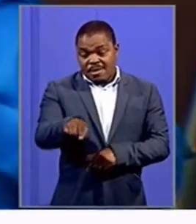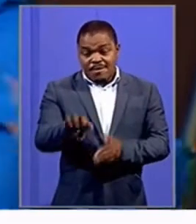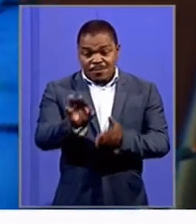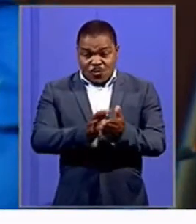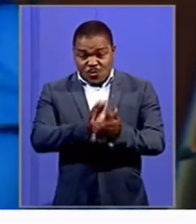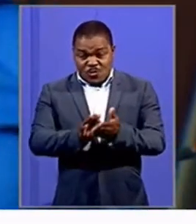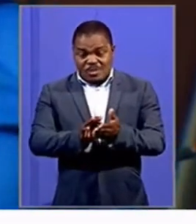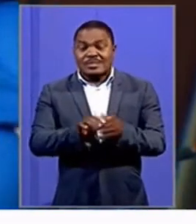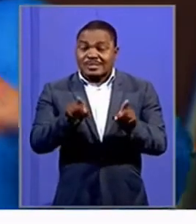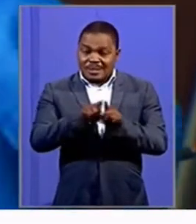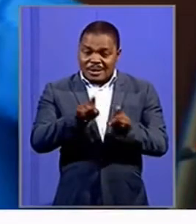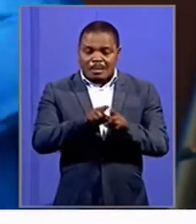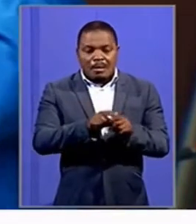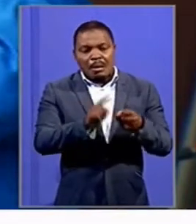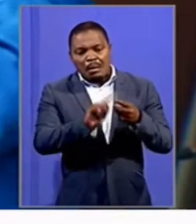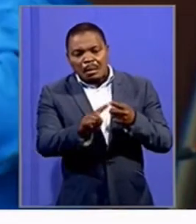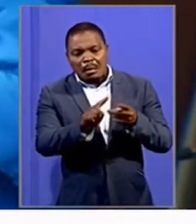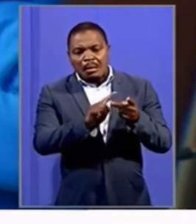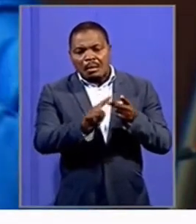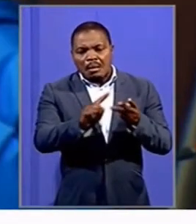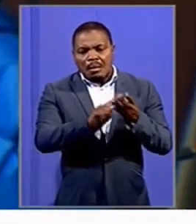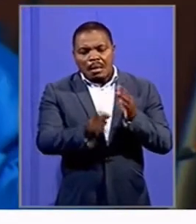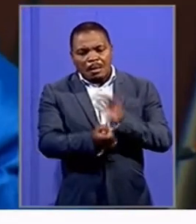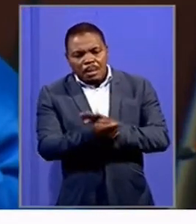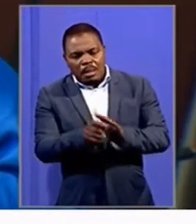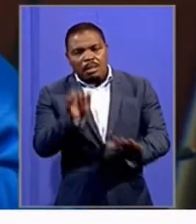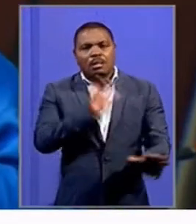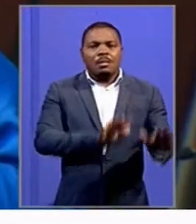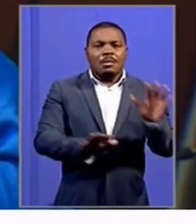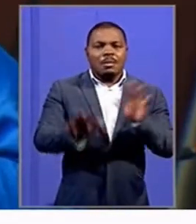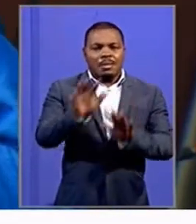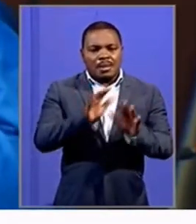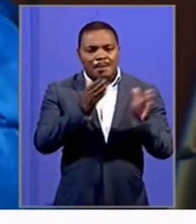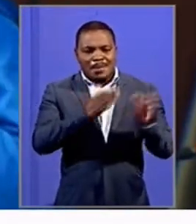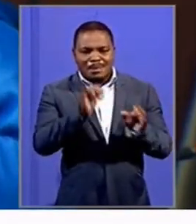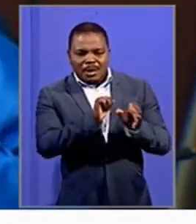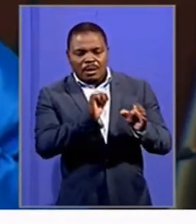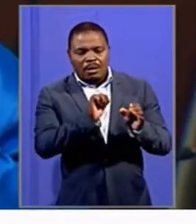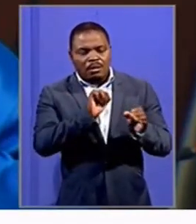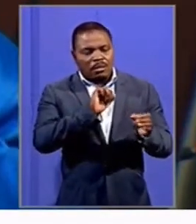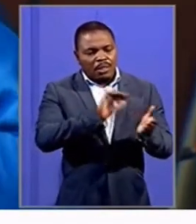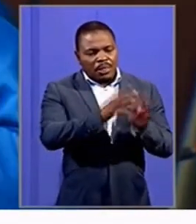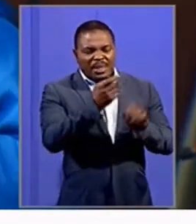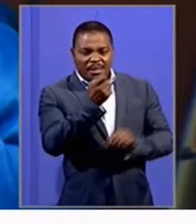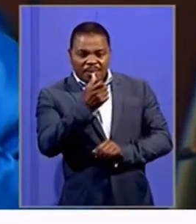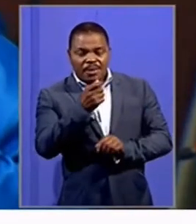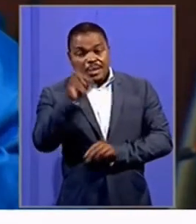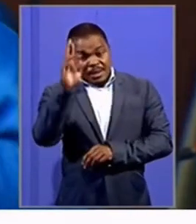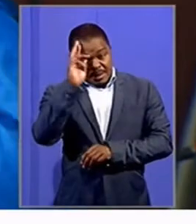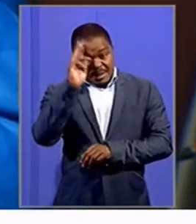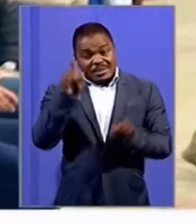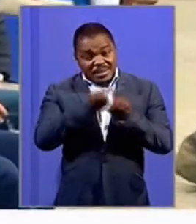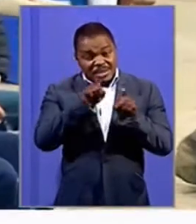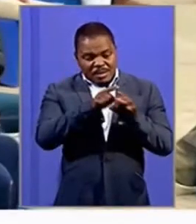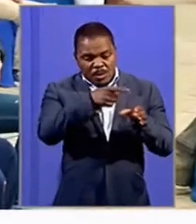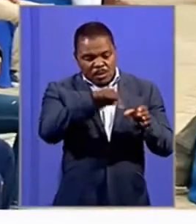nna le ntho tse ngata tse leng gore di ile di a disturba di-preparations tsa bona ya ka re gopola gore ba kile ba